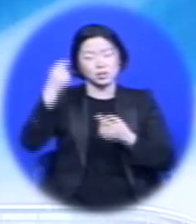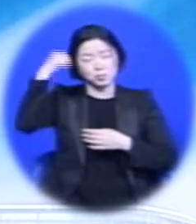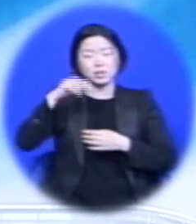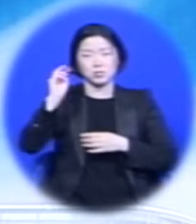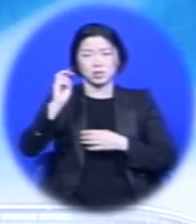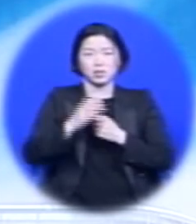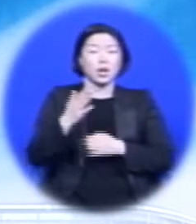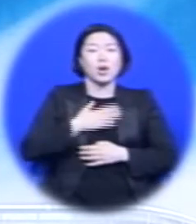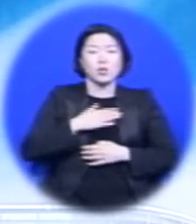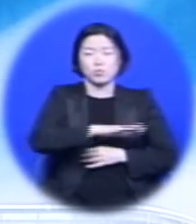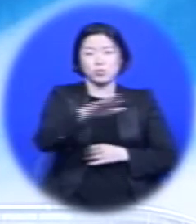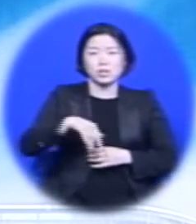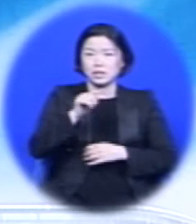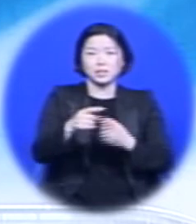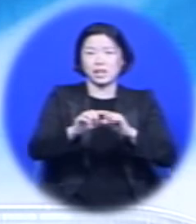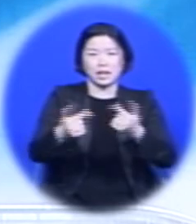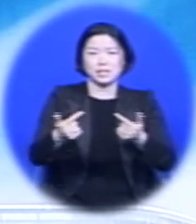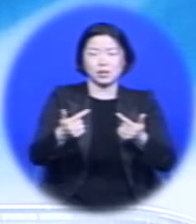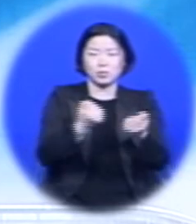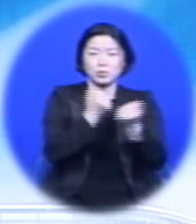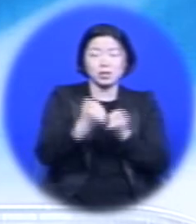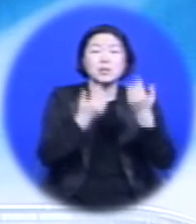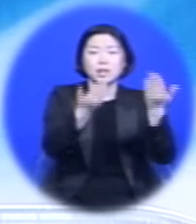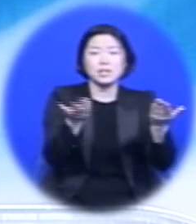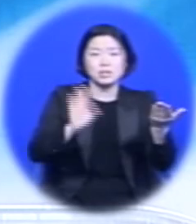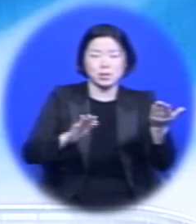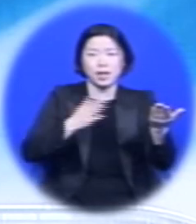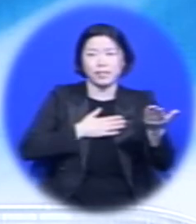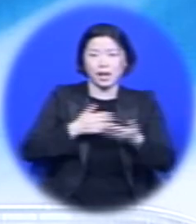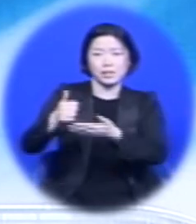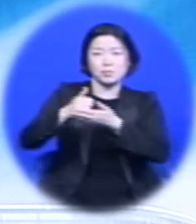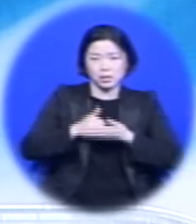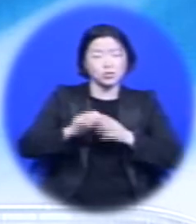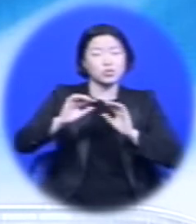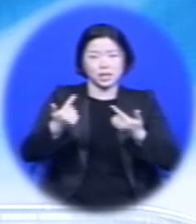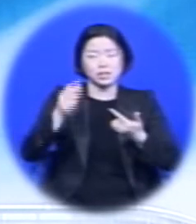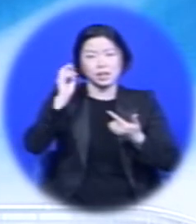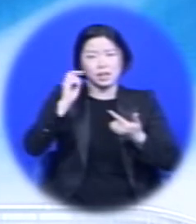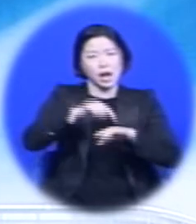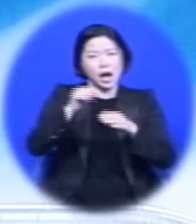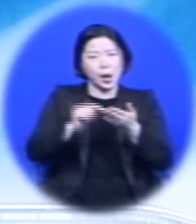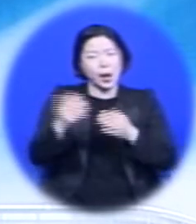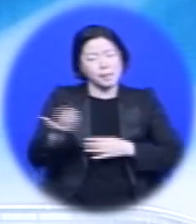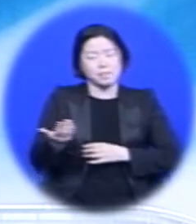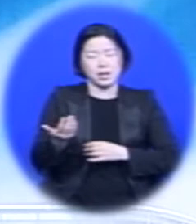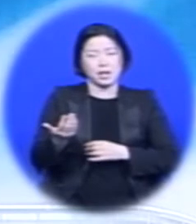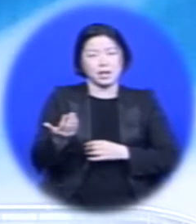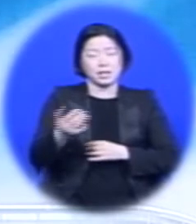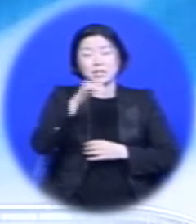우리는 그런 게 아니라고 그렇게 설명을 해도 나를 받아주지 않는구나, 이런 아픔을 가지고 있었던 것